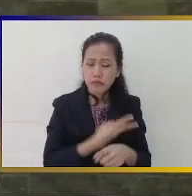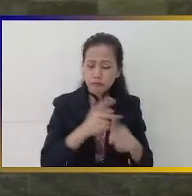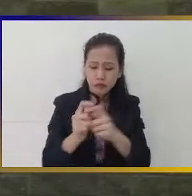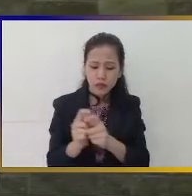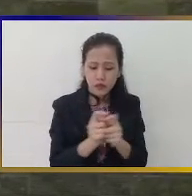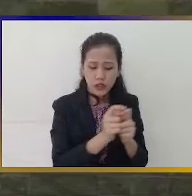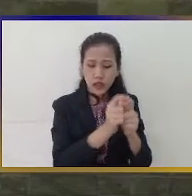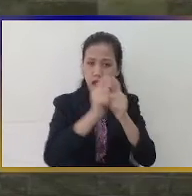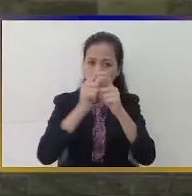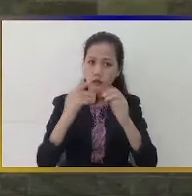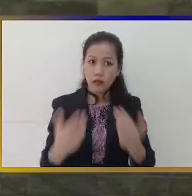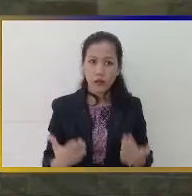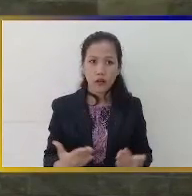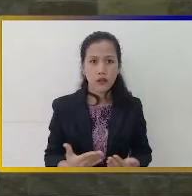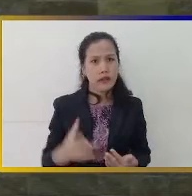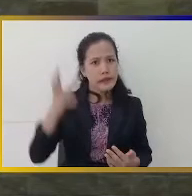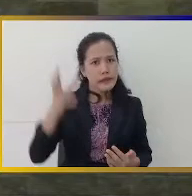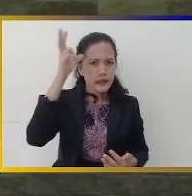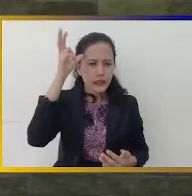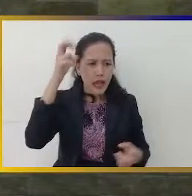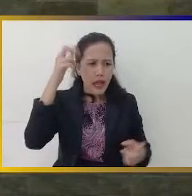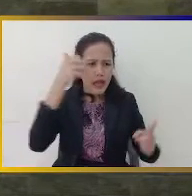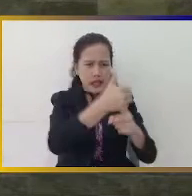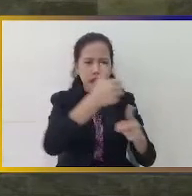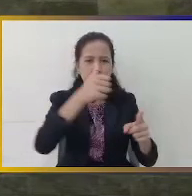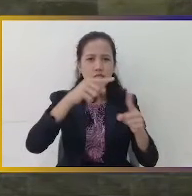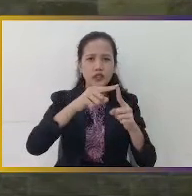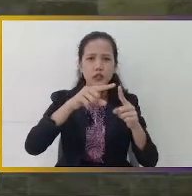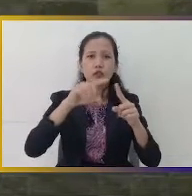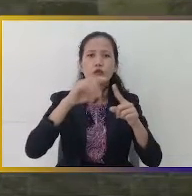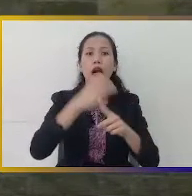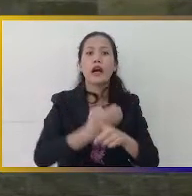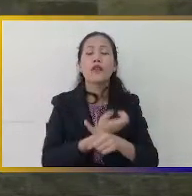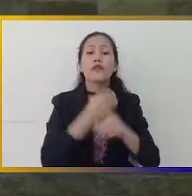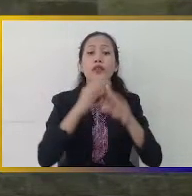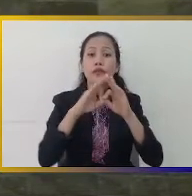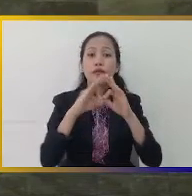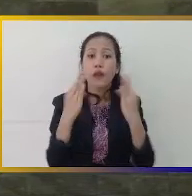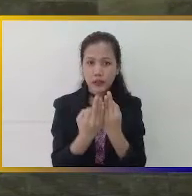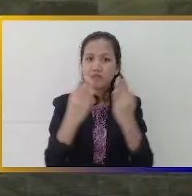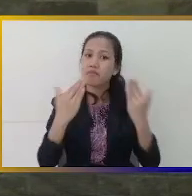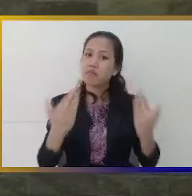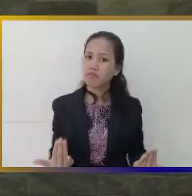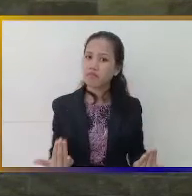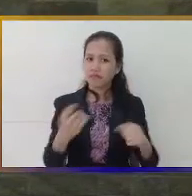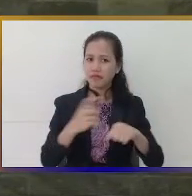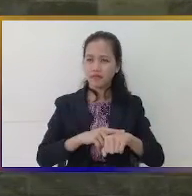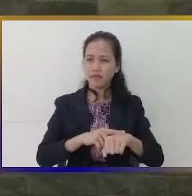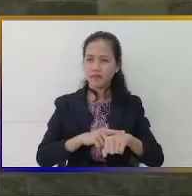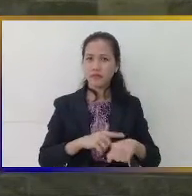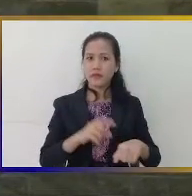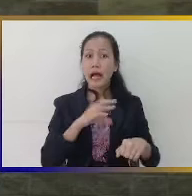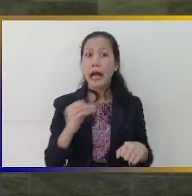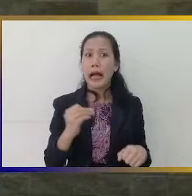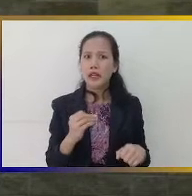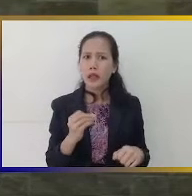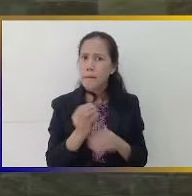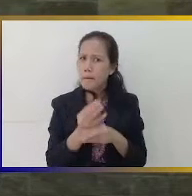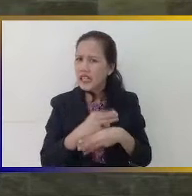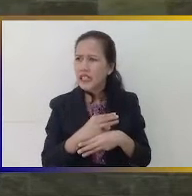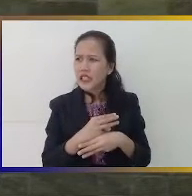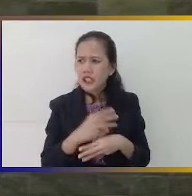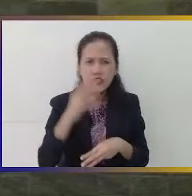po ay umaatake sa mga families po sa sandaling ito. And he himself is also building his